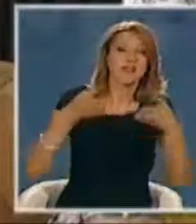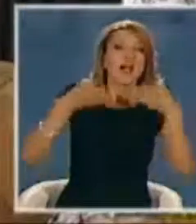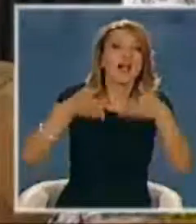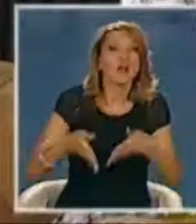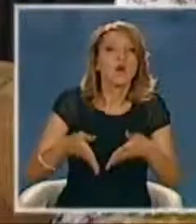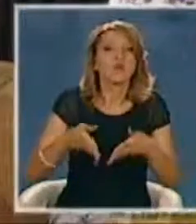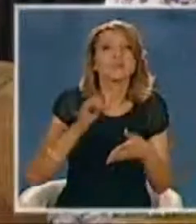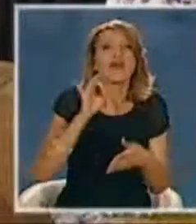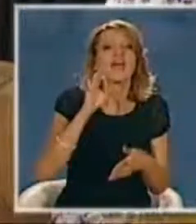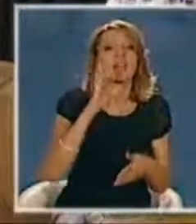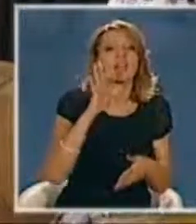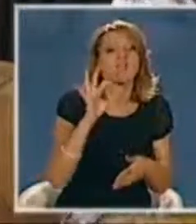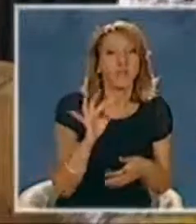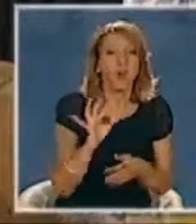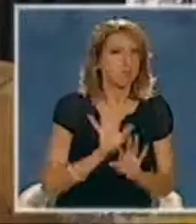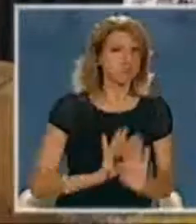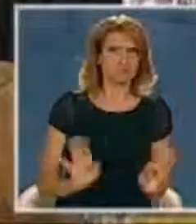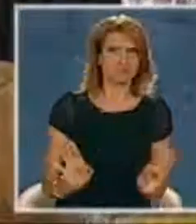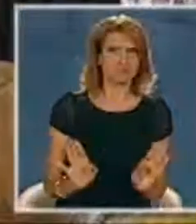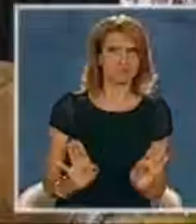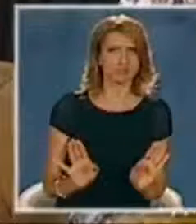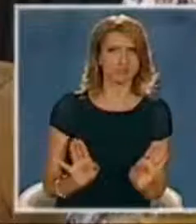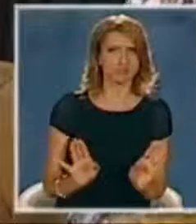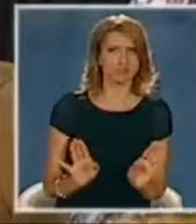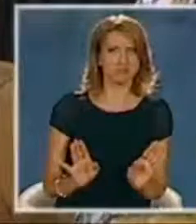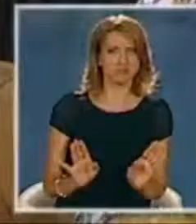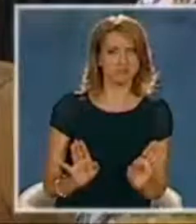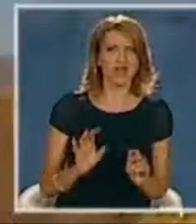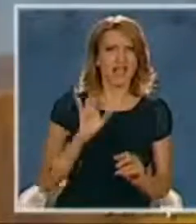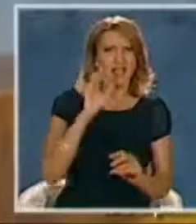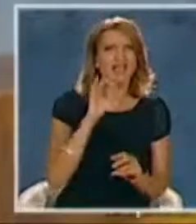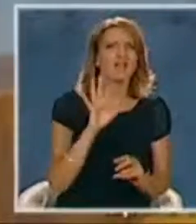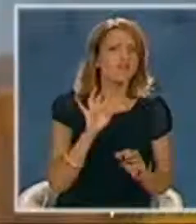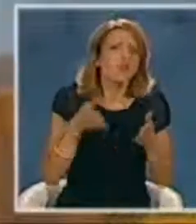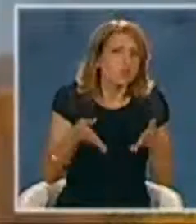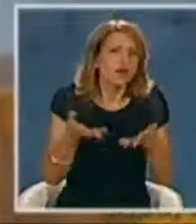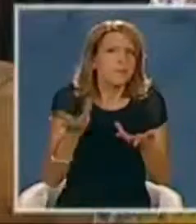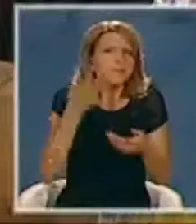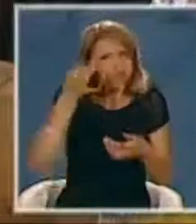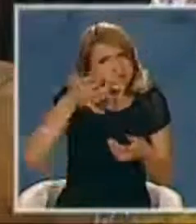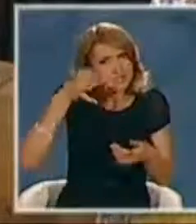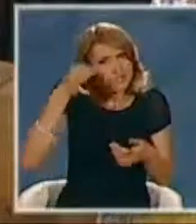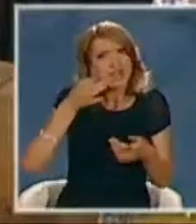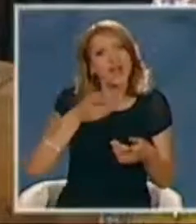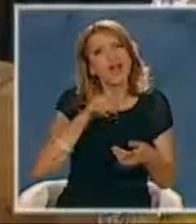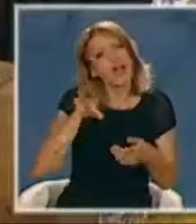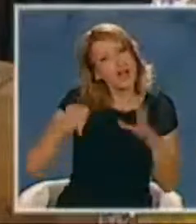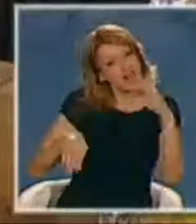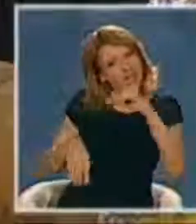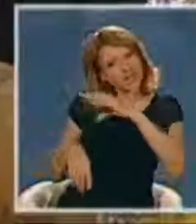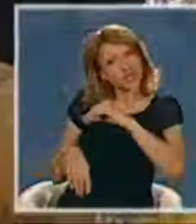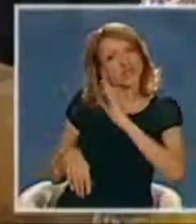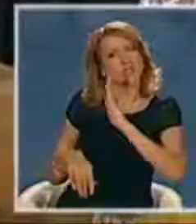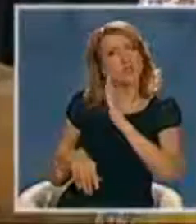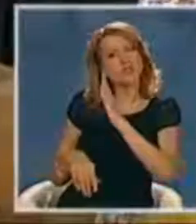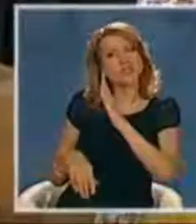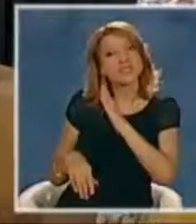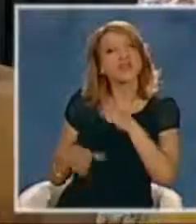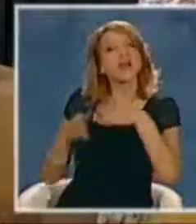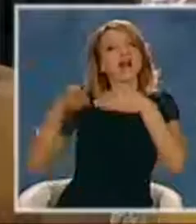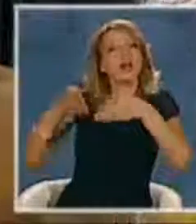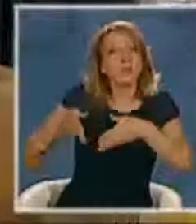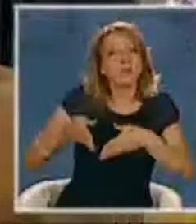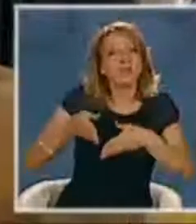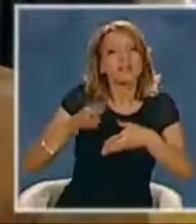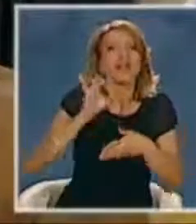Иво. И това беше съня. Ив? Моля? Това беше съня. Кажи да отида на гроба и... Кажи да отида